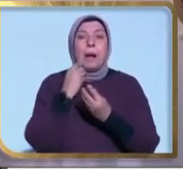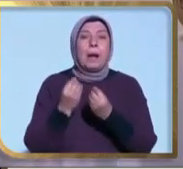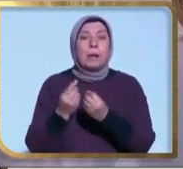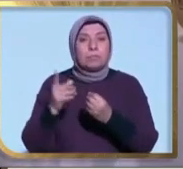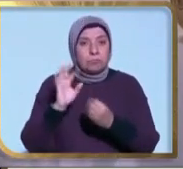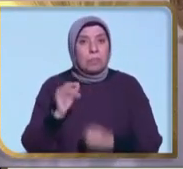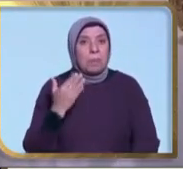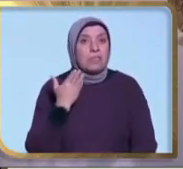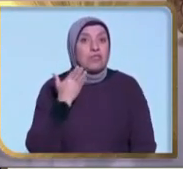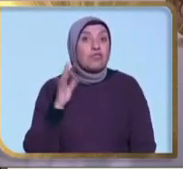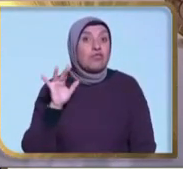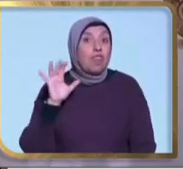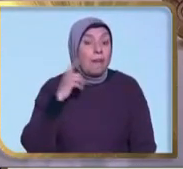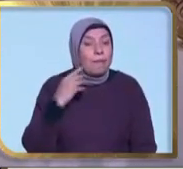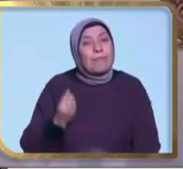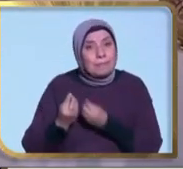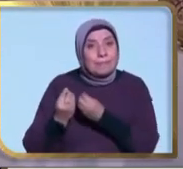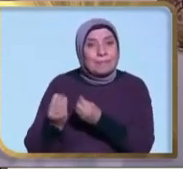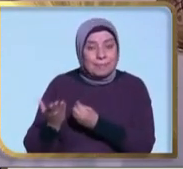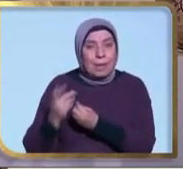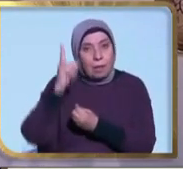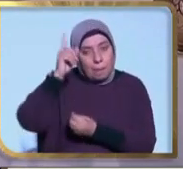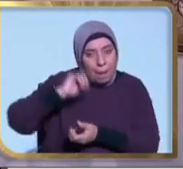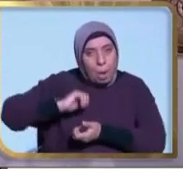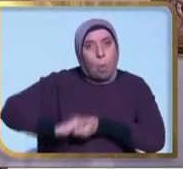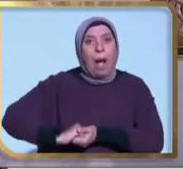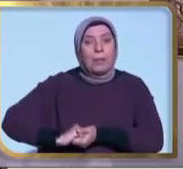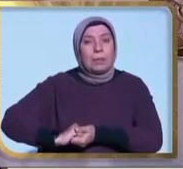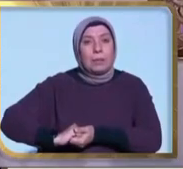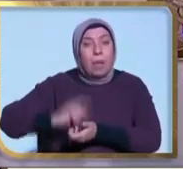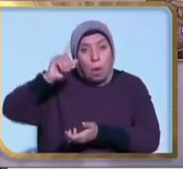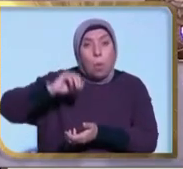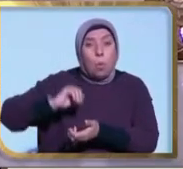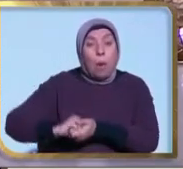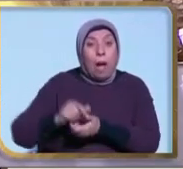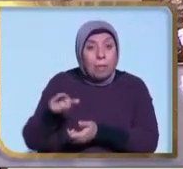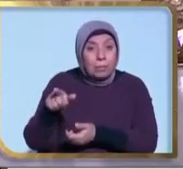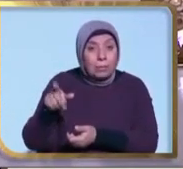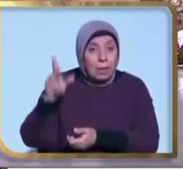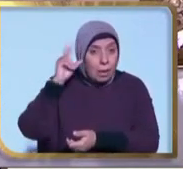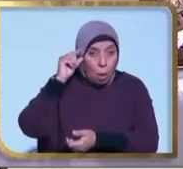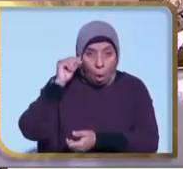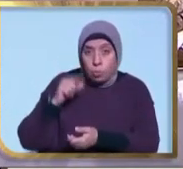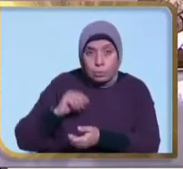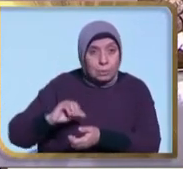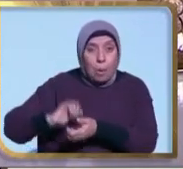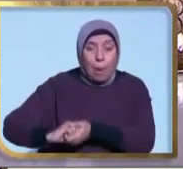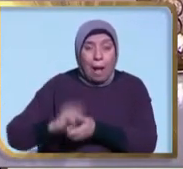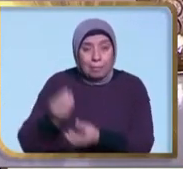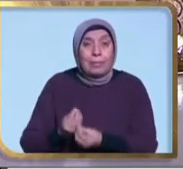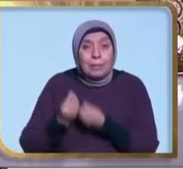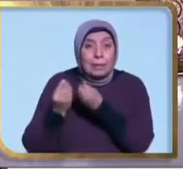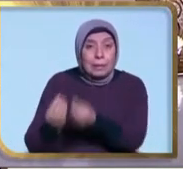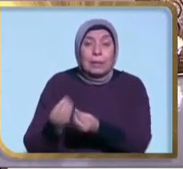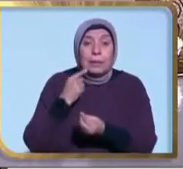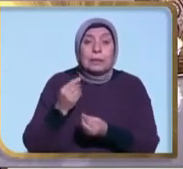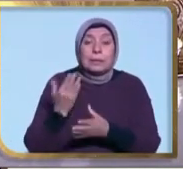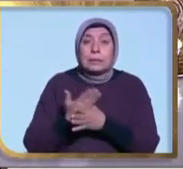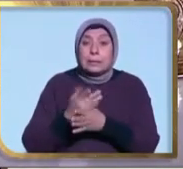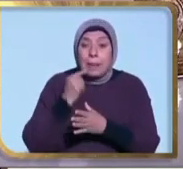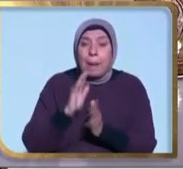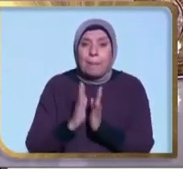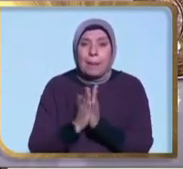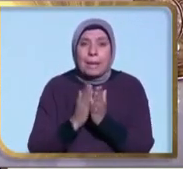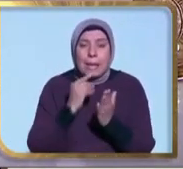لبني اسرائيل عشان كده وعدهم ده العلم واي علم علم الهي نوراني عشان كمان